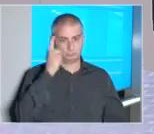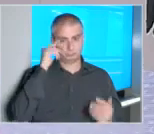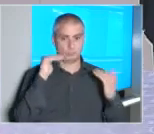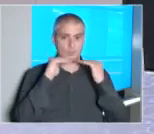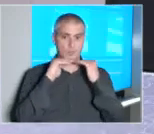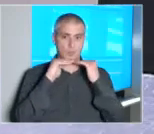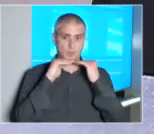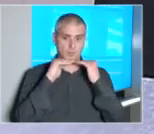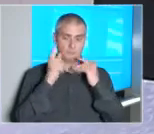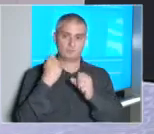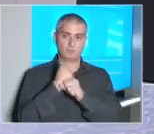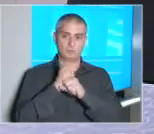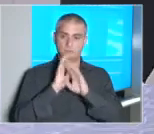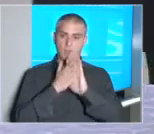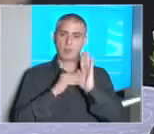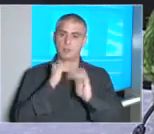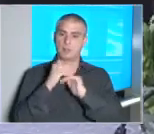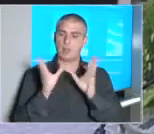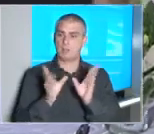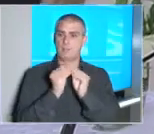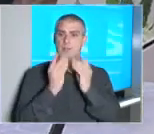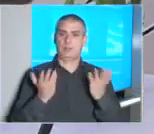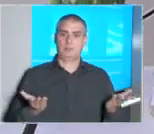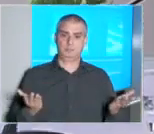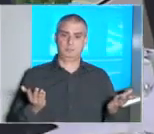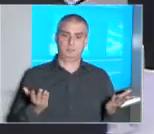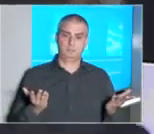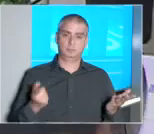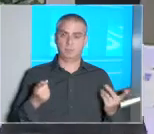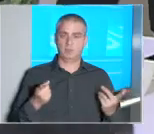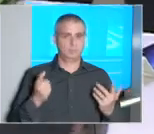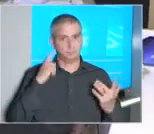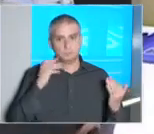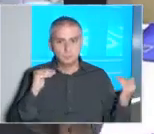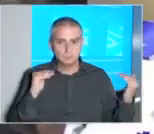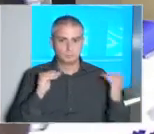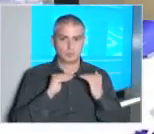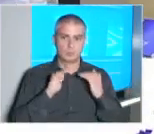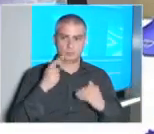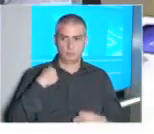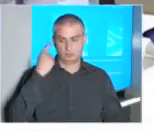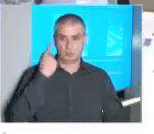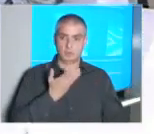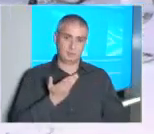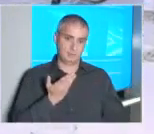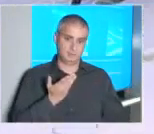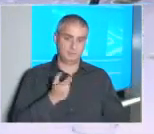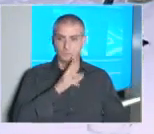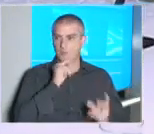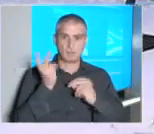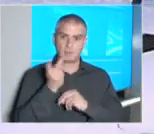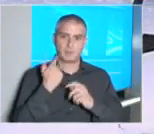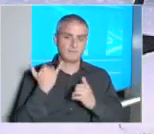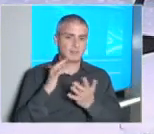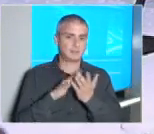מתואמים, ועושים את כל התהליך הזה ביחד. הם מתואמים לגמרי ממה שאני יודעת, ומדברים זה עם זה